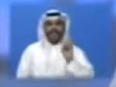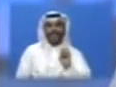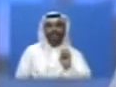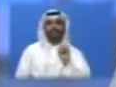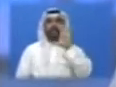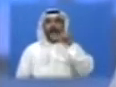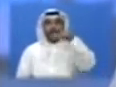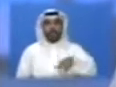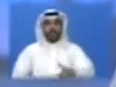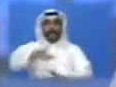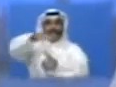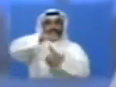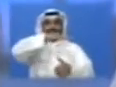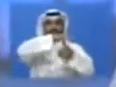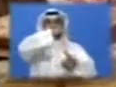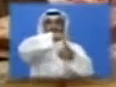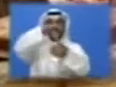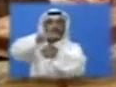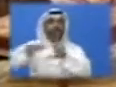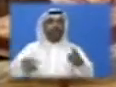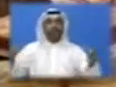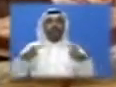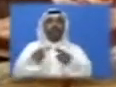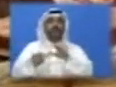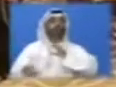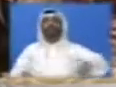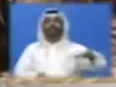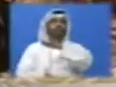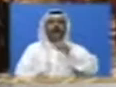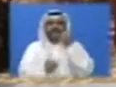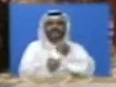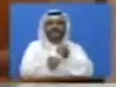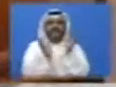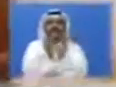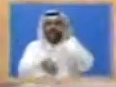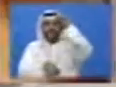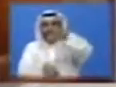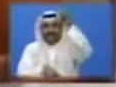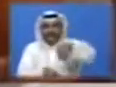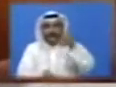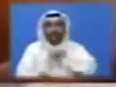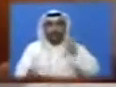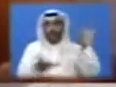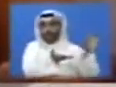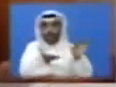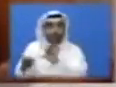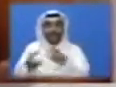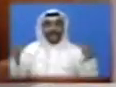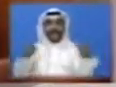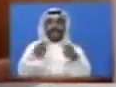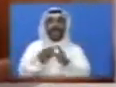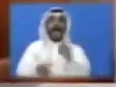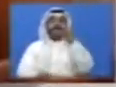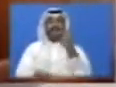العدل الشيخ محمد العبدالله المبارك الصباح، وزراء ورؤساء أجهزة الخدمة المدنية ووفود الاجتماع